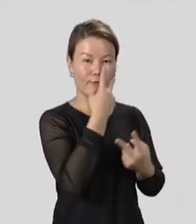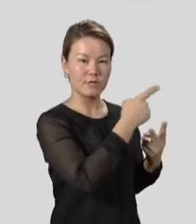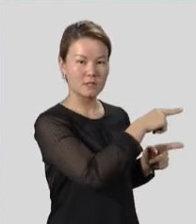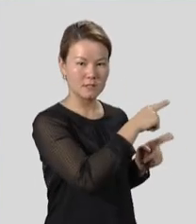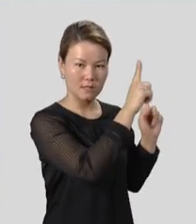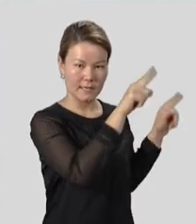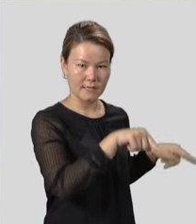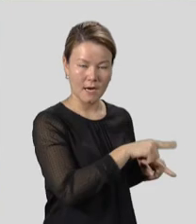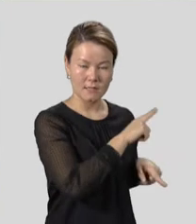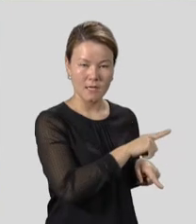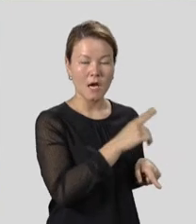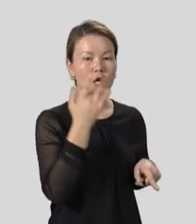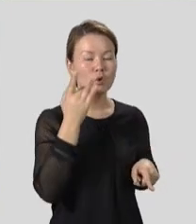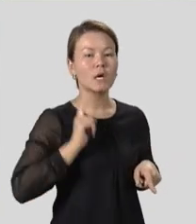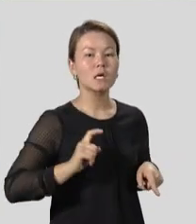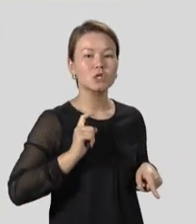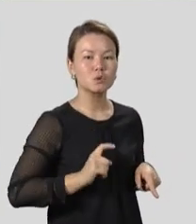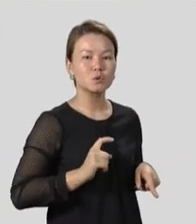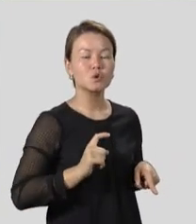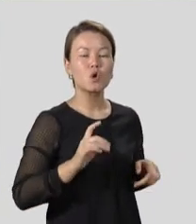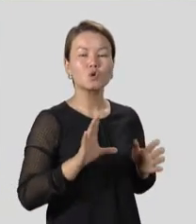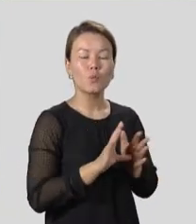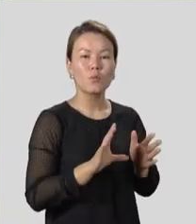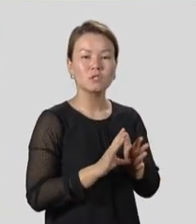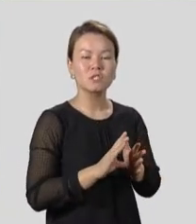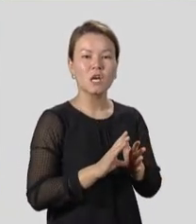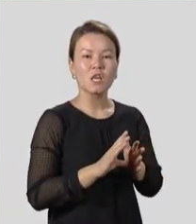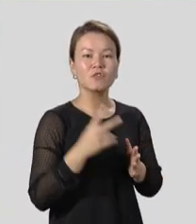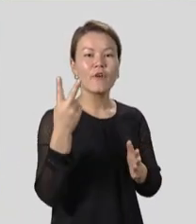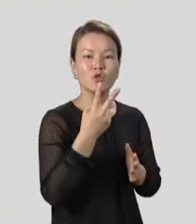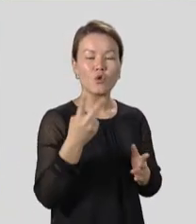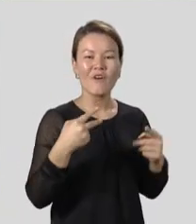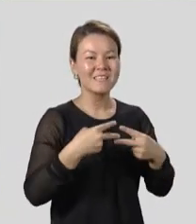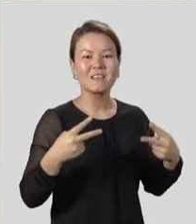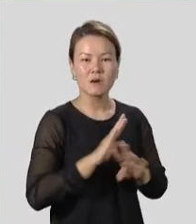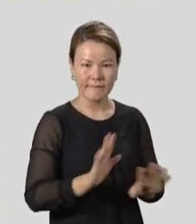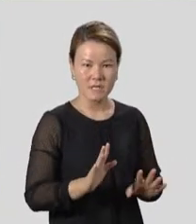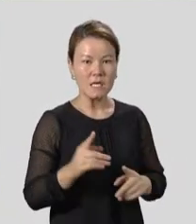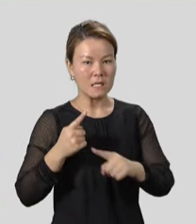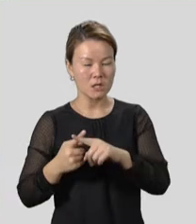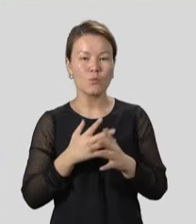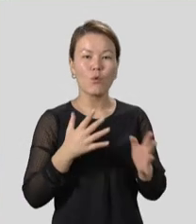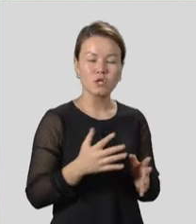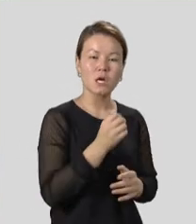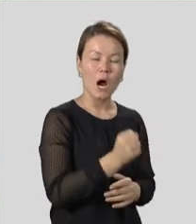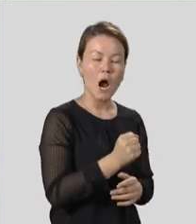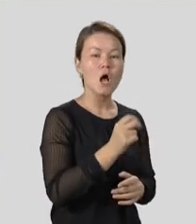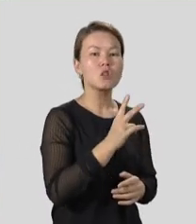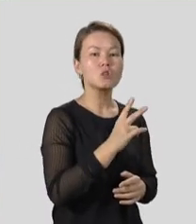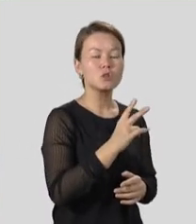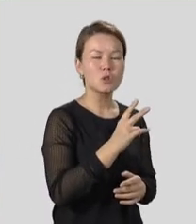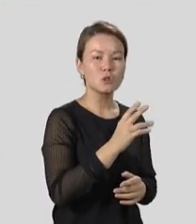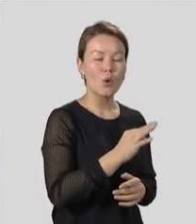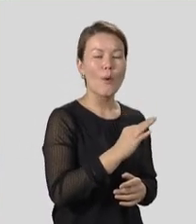экране, и который характеризуется с помощью двойного неравенства x больше а, но меньше